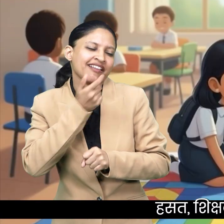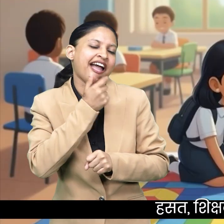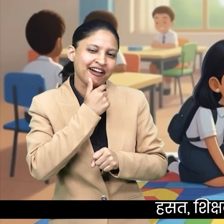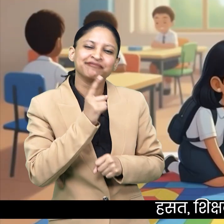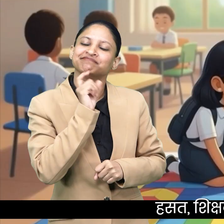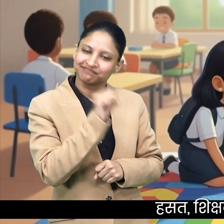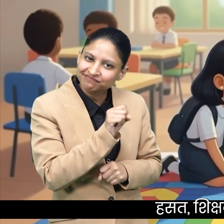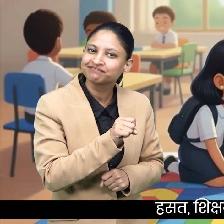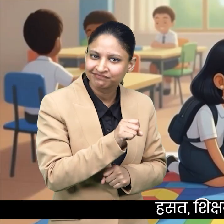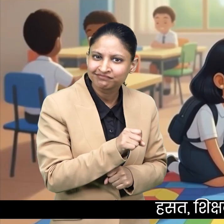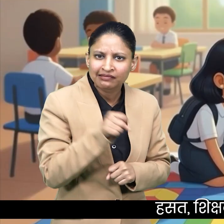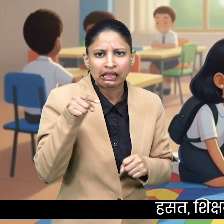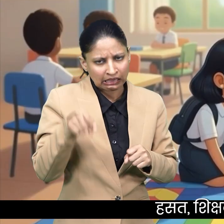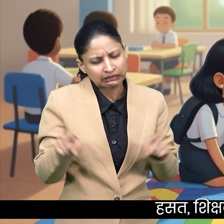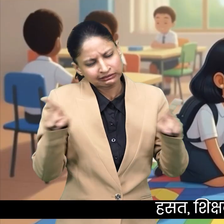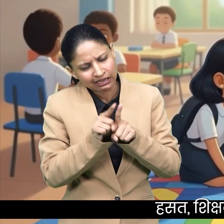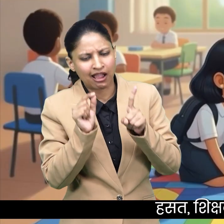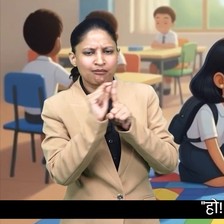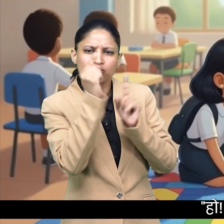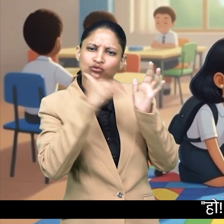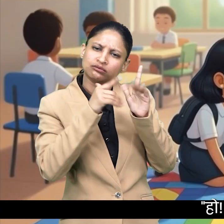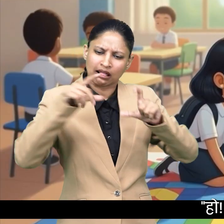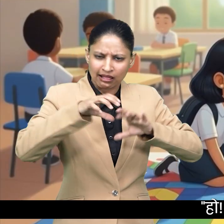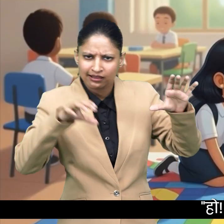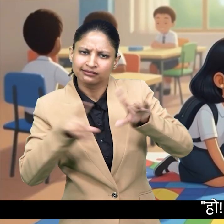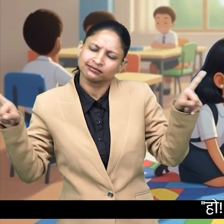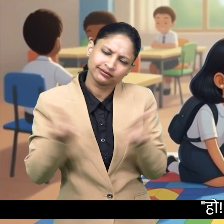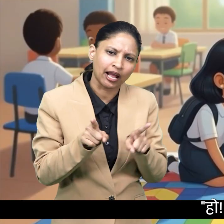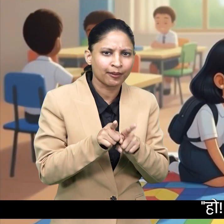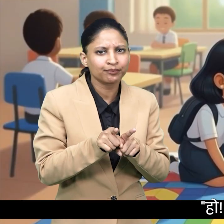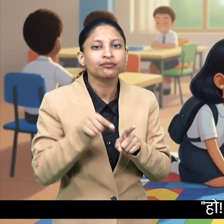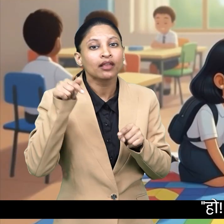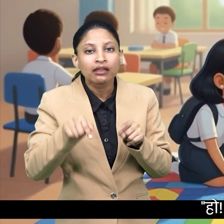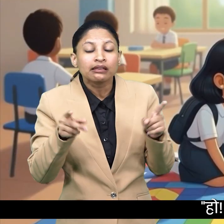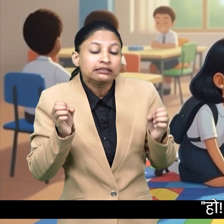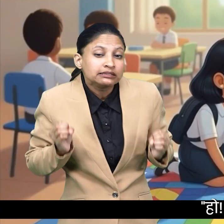हसत शिक्षकांनी मान हलवली आणि उत्तर दिले, हो, अगदी कोडे सोडवल्यासारखे.